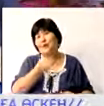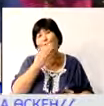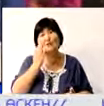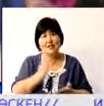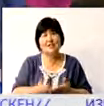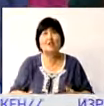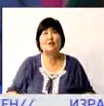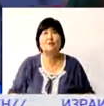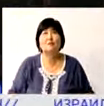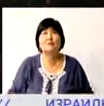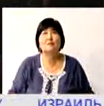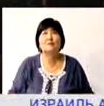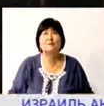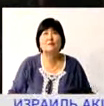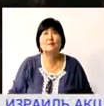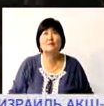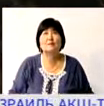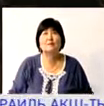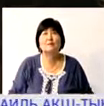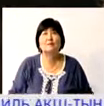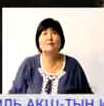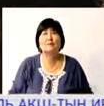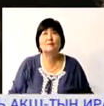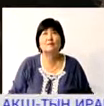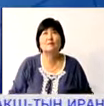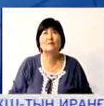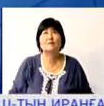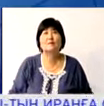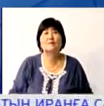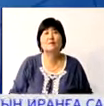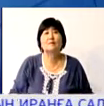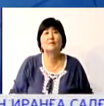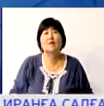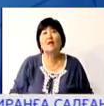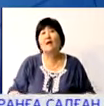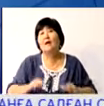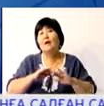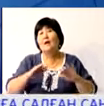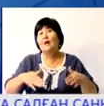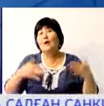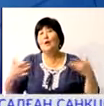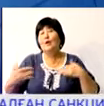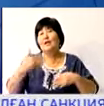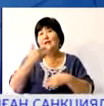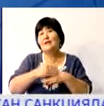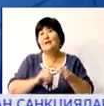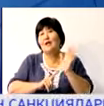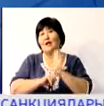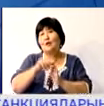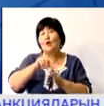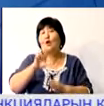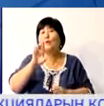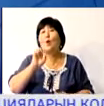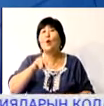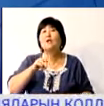Ерболат Тұрсынғожа, Бөгенбай Абасиев, Қанат Махамбетов, Қызылорда телеарнасы. Балғындардың үлкен сахнаға қадам басуына ұйытқы болған